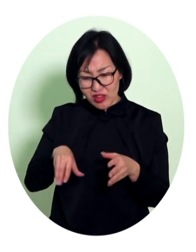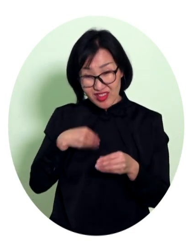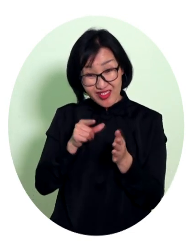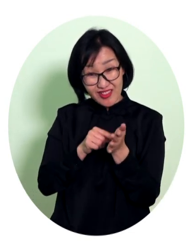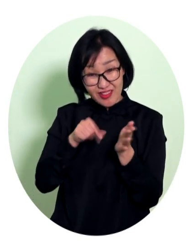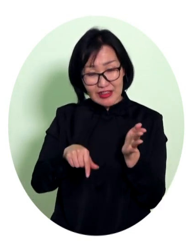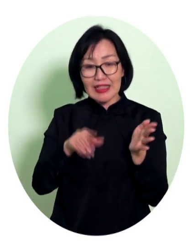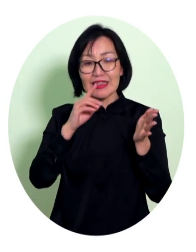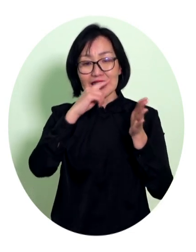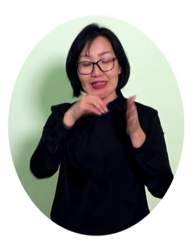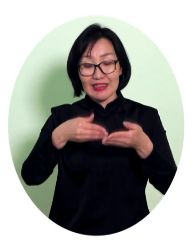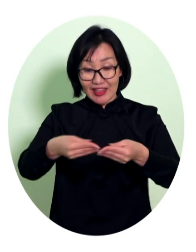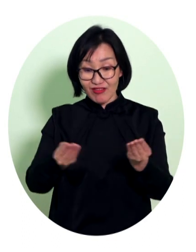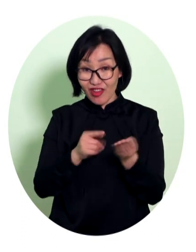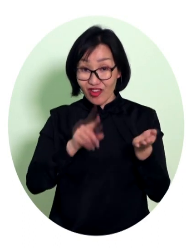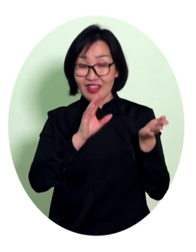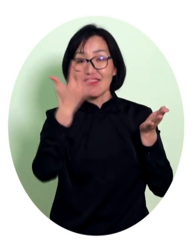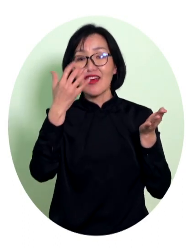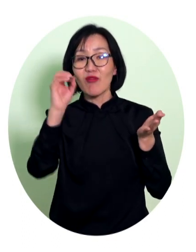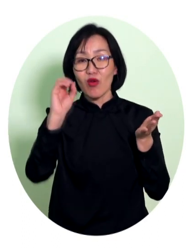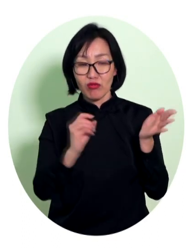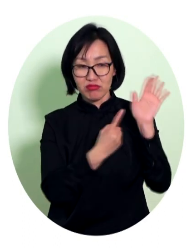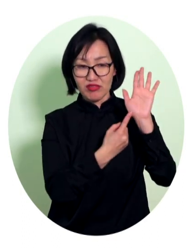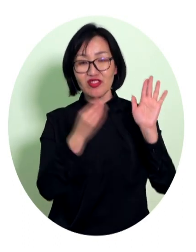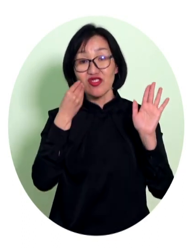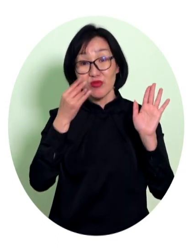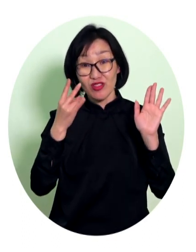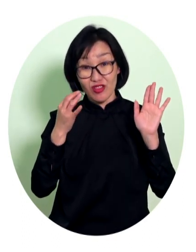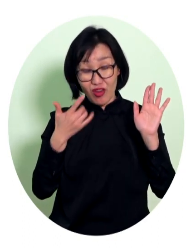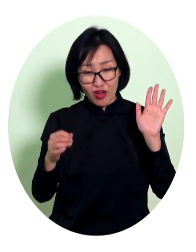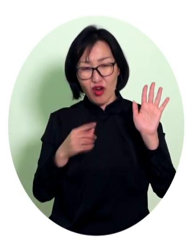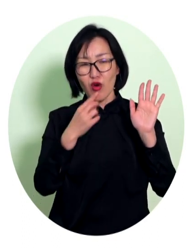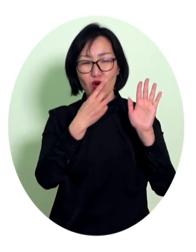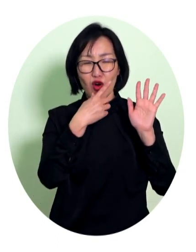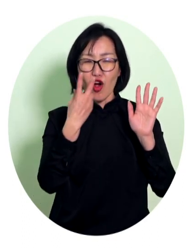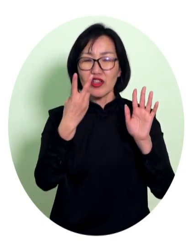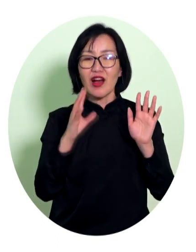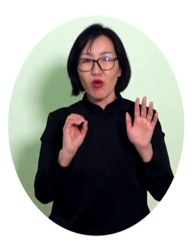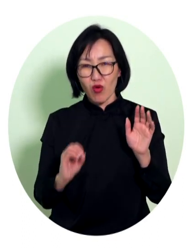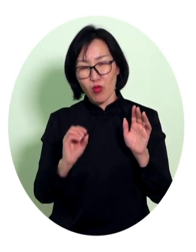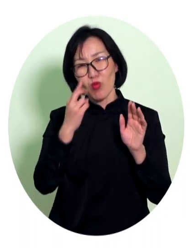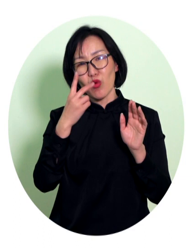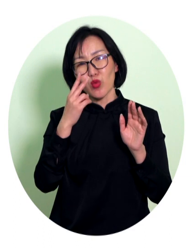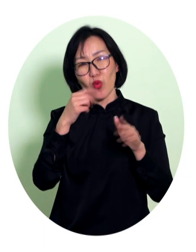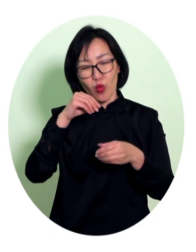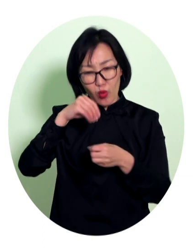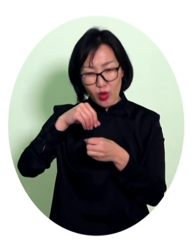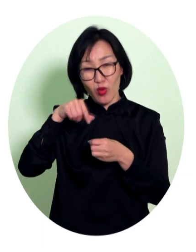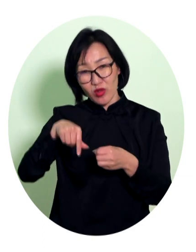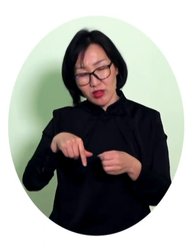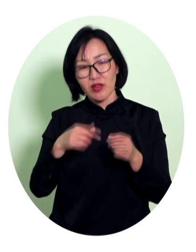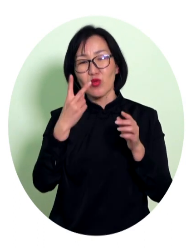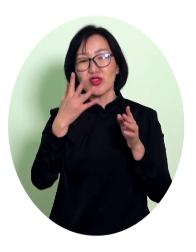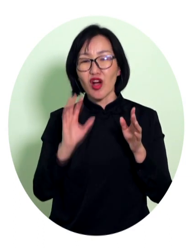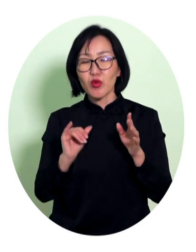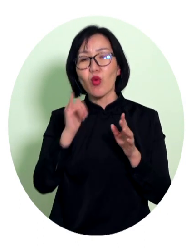таны өмнөх тавхтай хоолны 50% хүнсийн ногоо жимс жимсгэн, 25% бүхэл үрийн үр тариа гурлан бүтээгдэхүүн, үлдсэн 25%